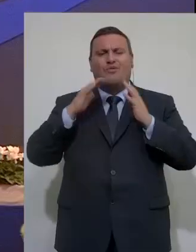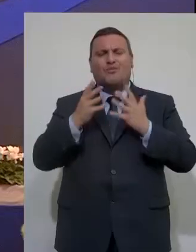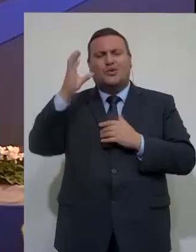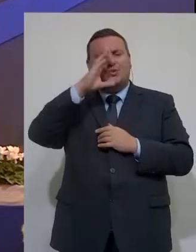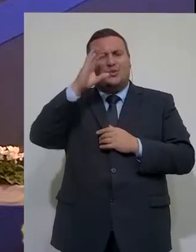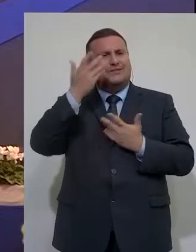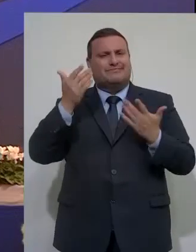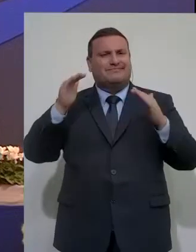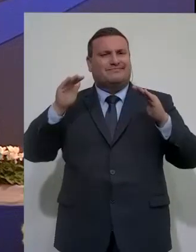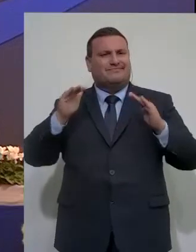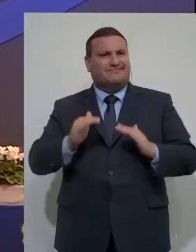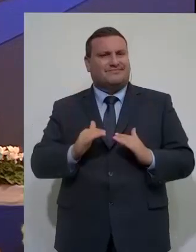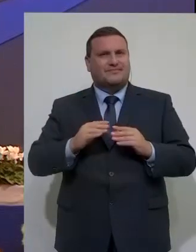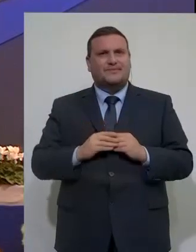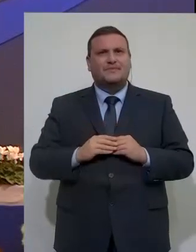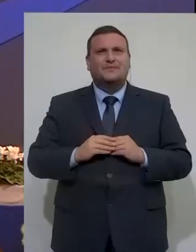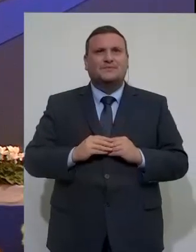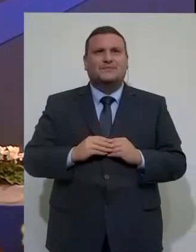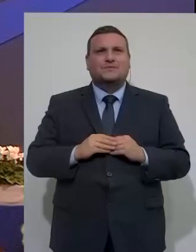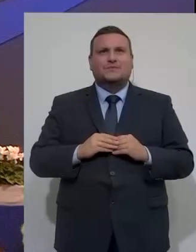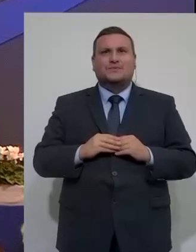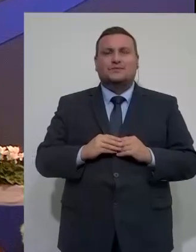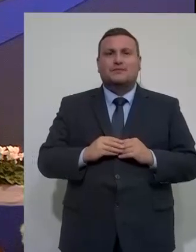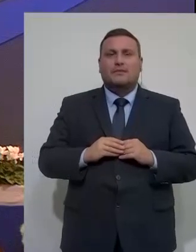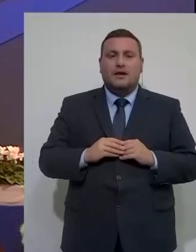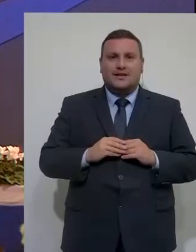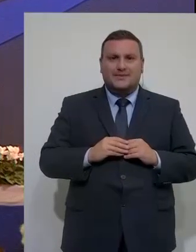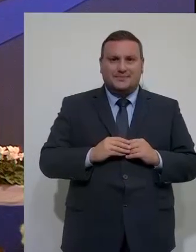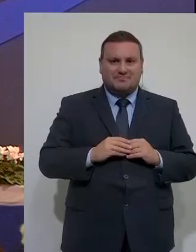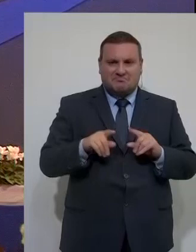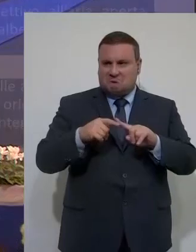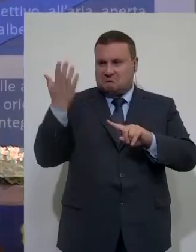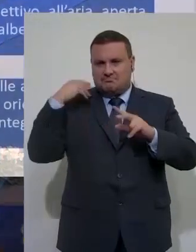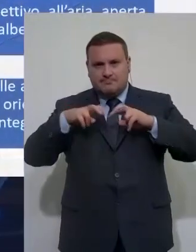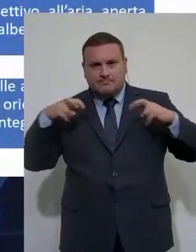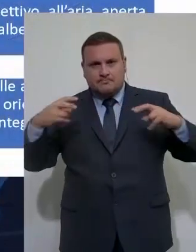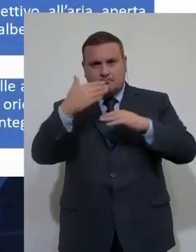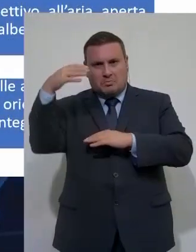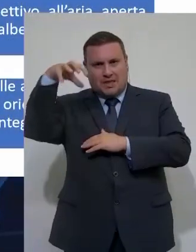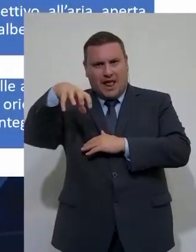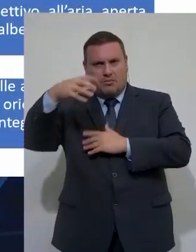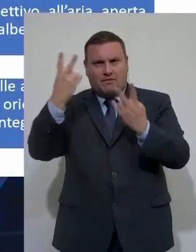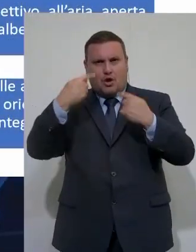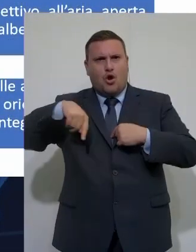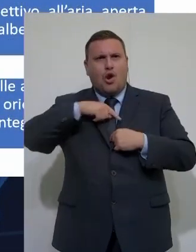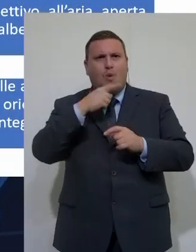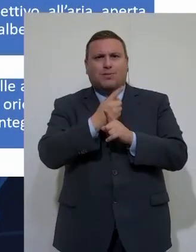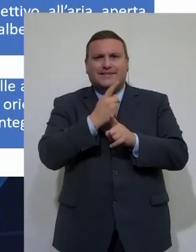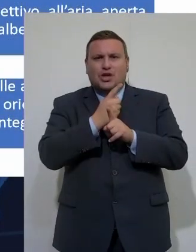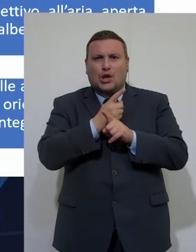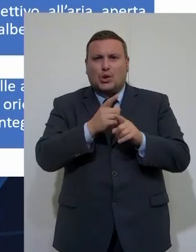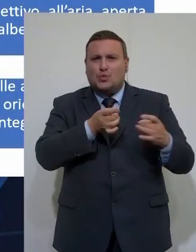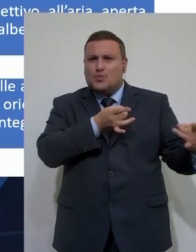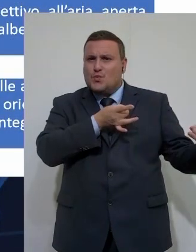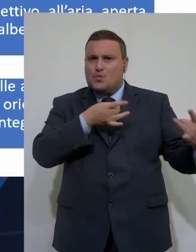che chiediamo è sostanzialmente quello evidenziato dai colleghi, perché come è stato detto nel tavolo alberghiero prima, abbiamo le stesse identiche esigenze, siamo uniti